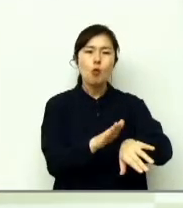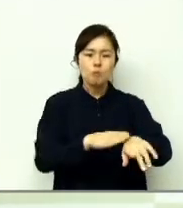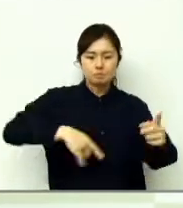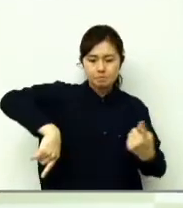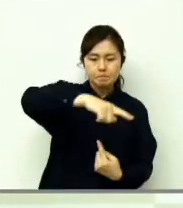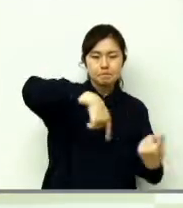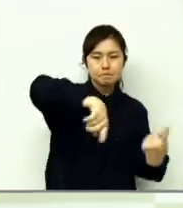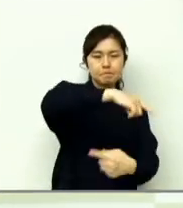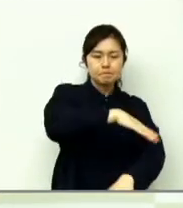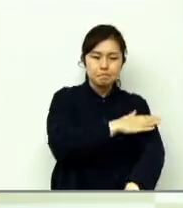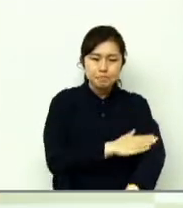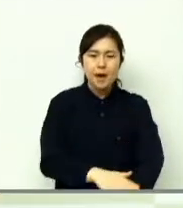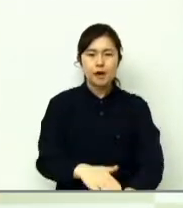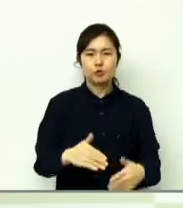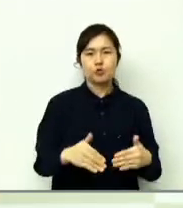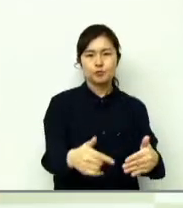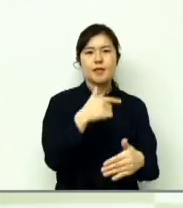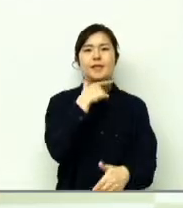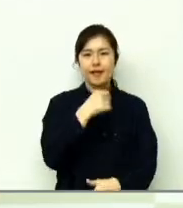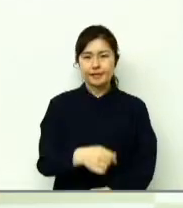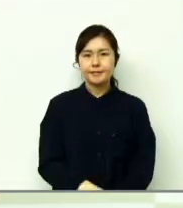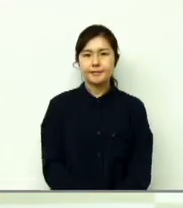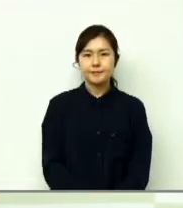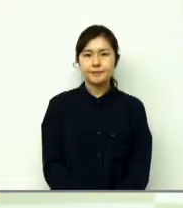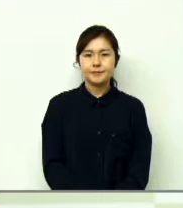を取っていきたい、このように思っております。